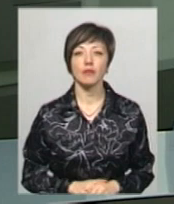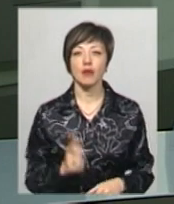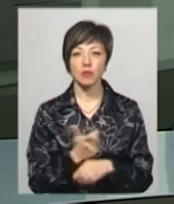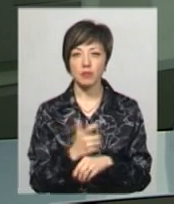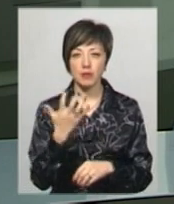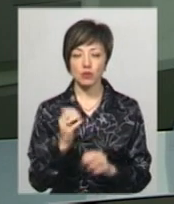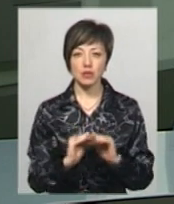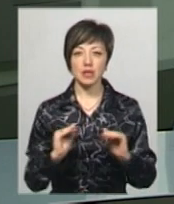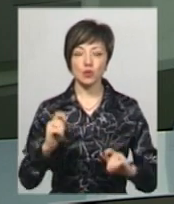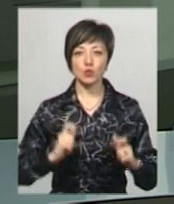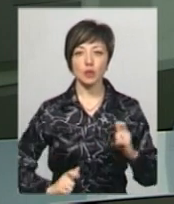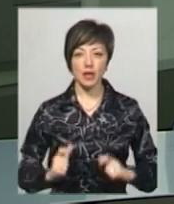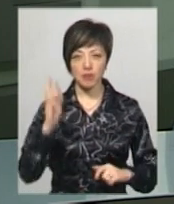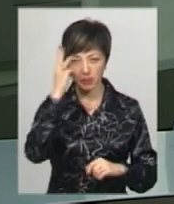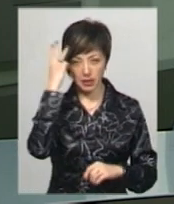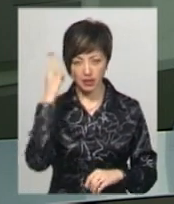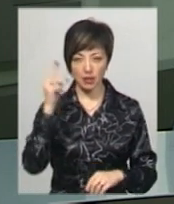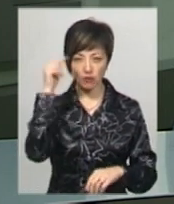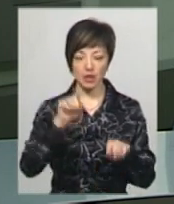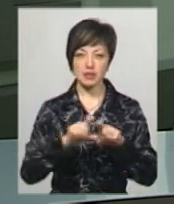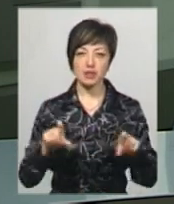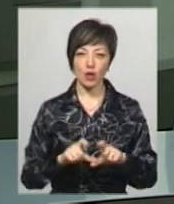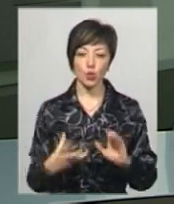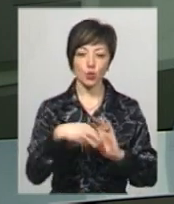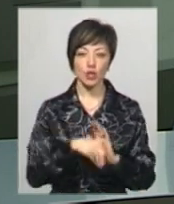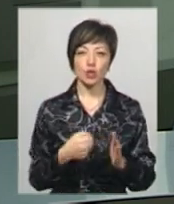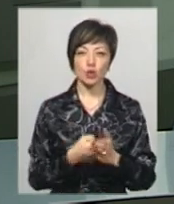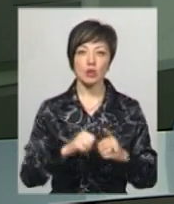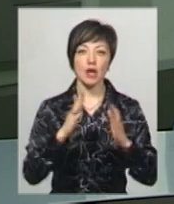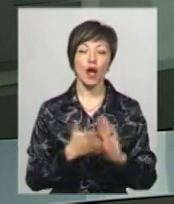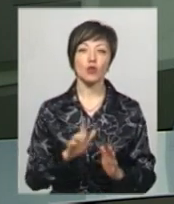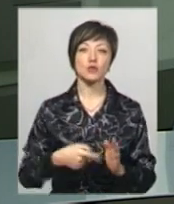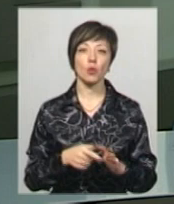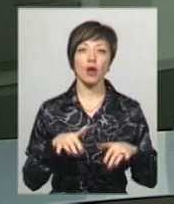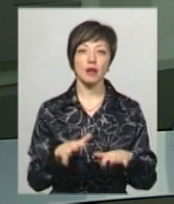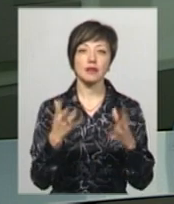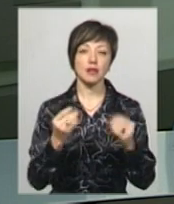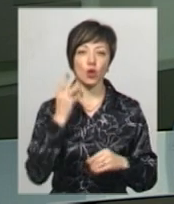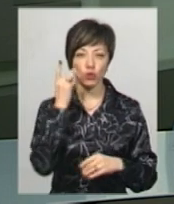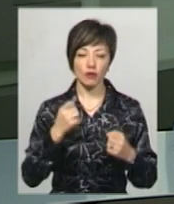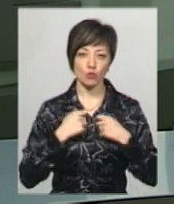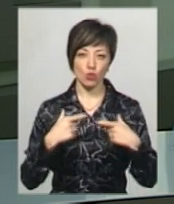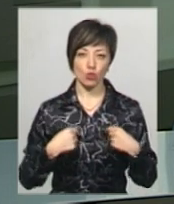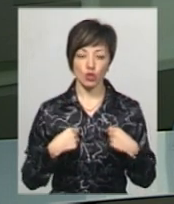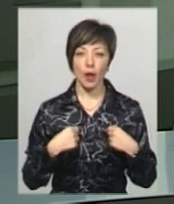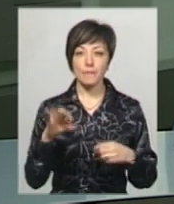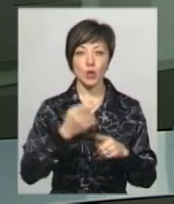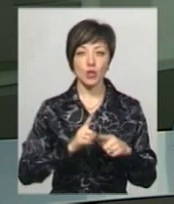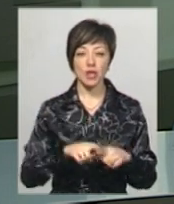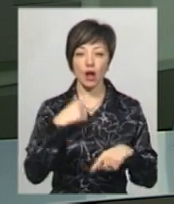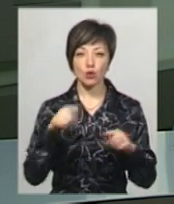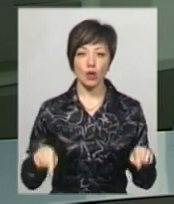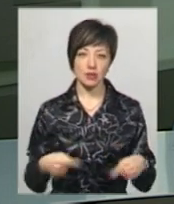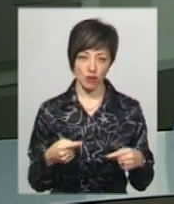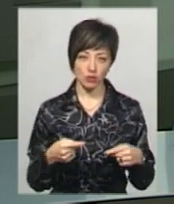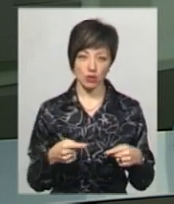Понад 500 учнів та студентів хмельницьких навчальних закладів долучилися до загальноміської акції «День рожевої сорочки». Про це каже